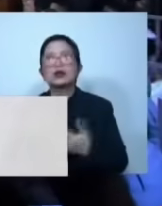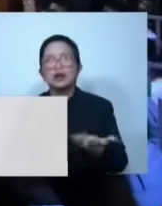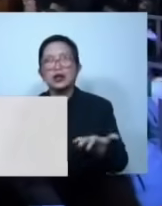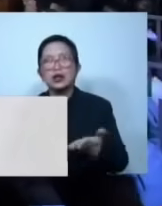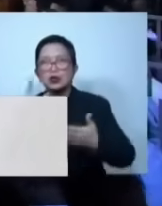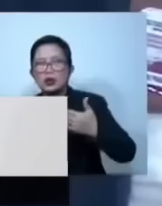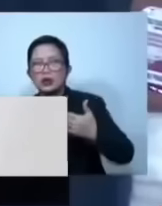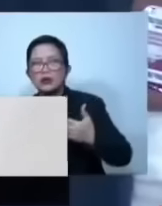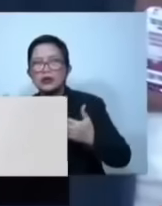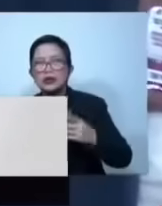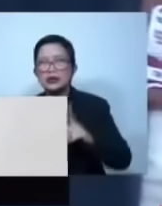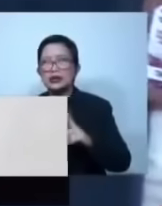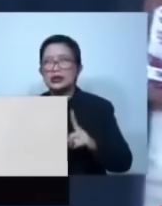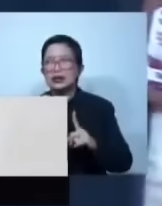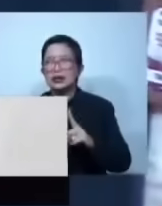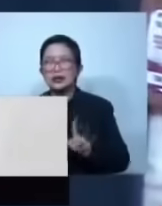Universitas